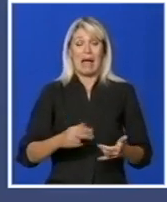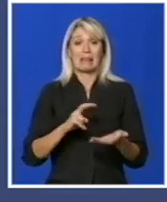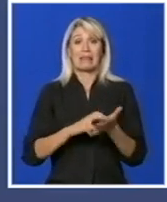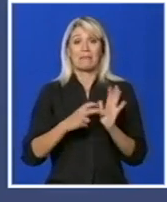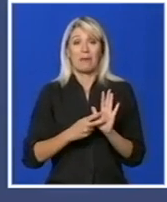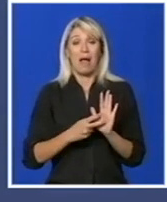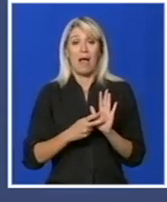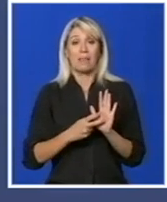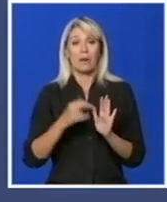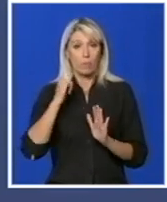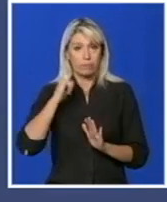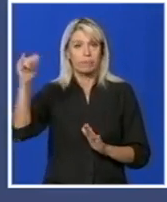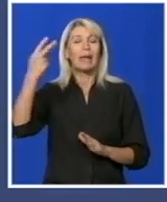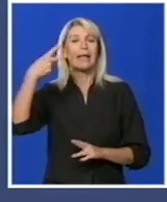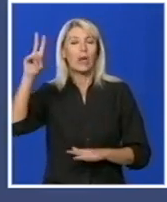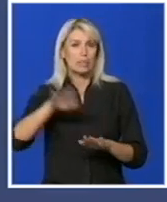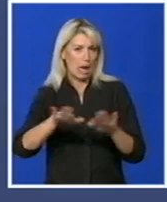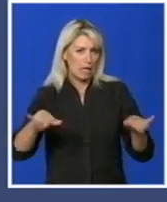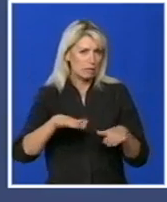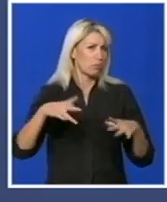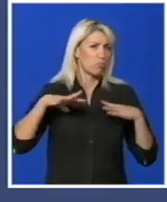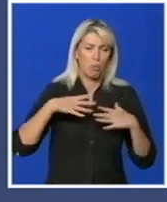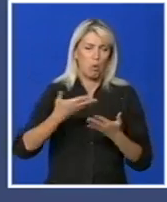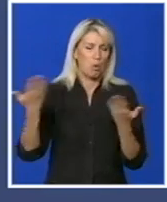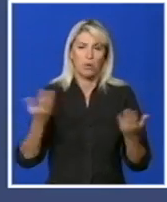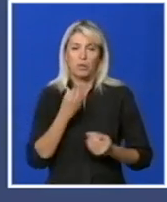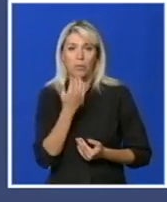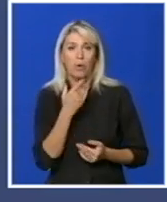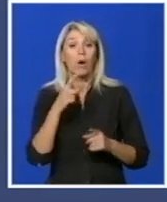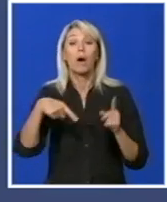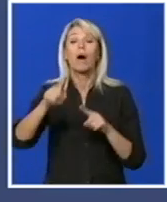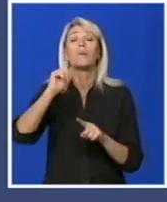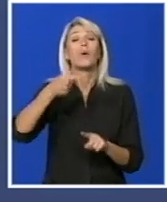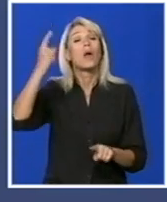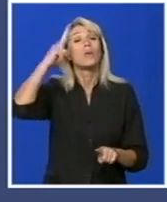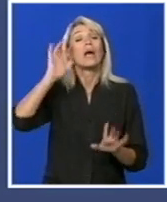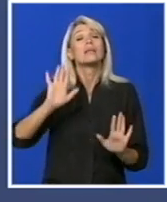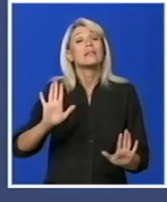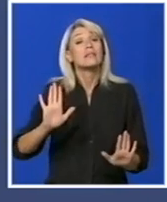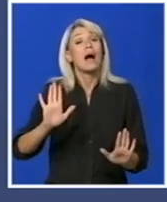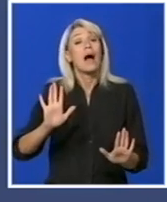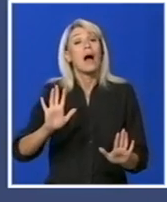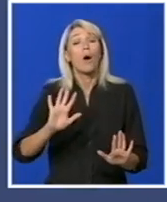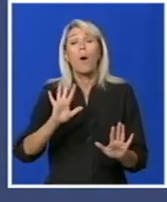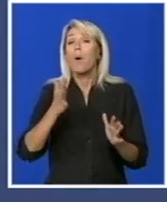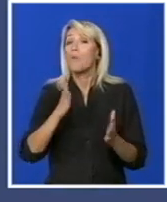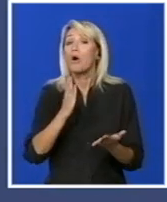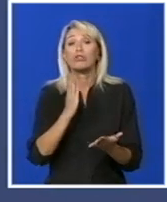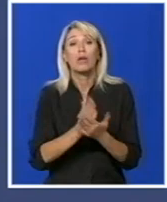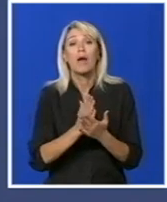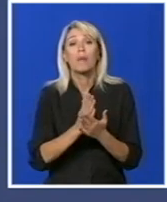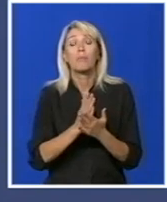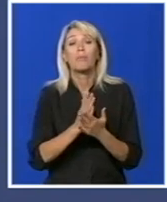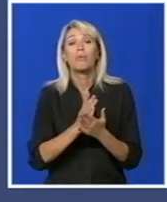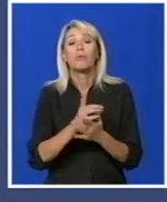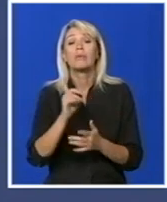za odlazak u inostranstvo moraju da imaju na umu da postoji mnogo veći rizik da će u